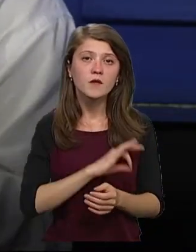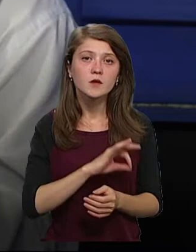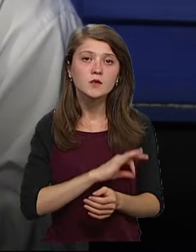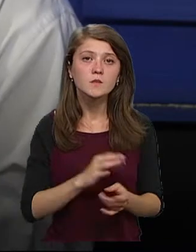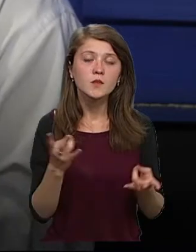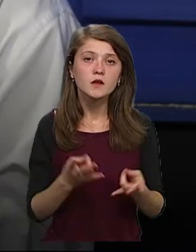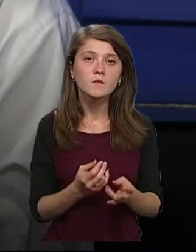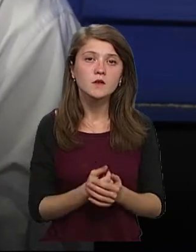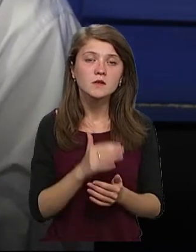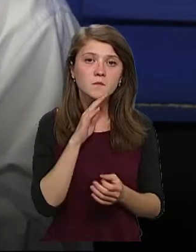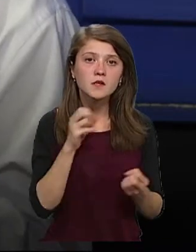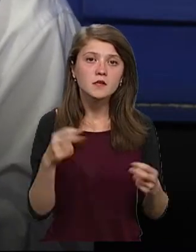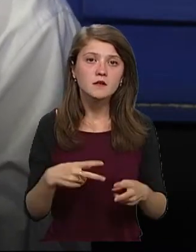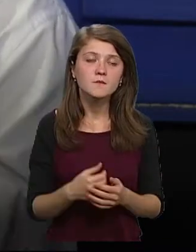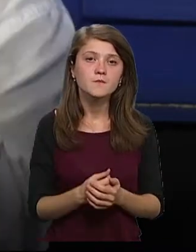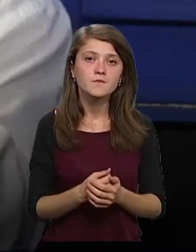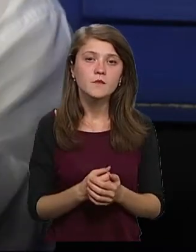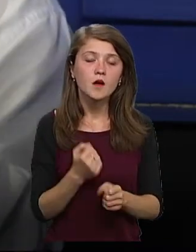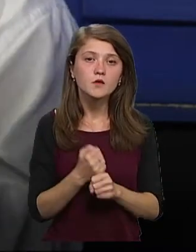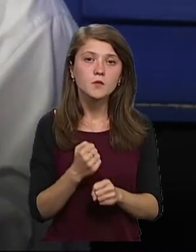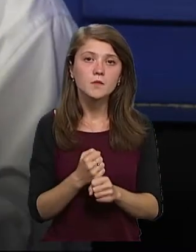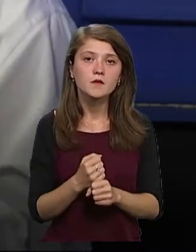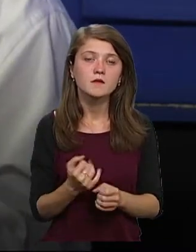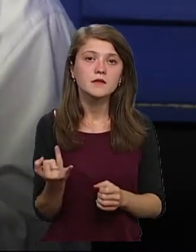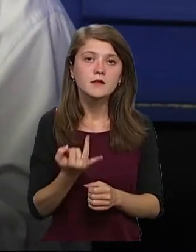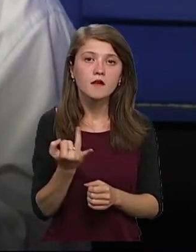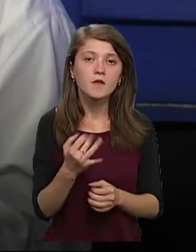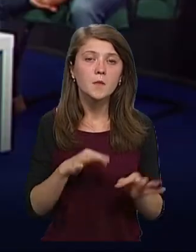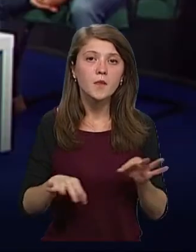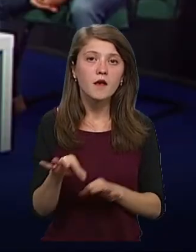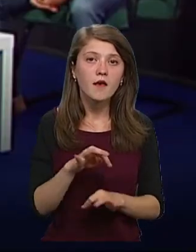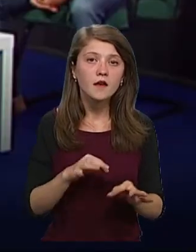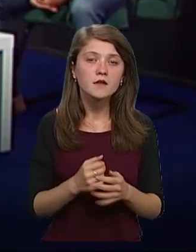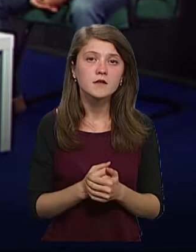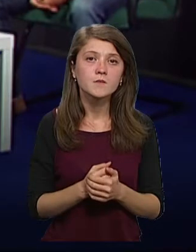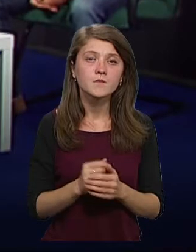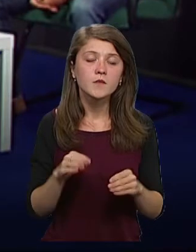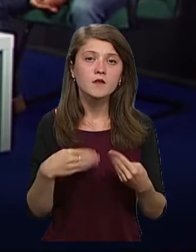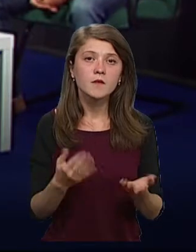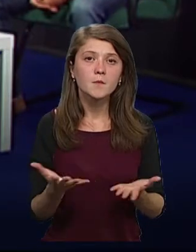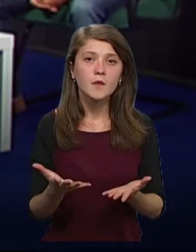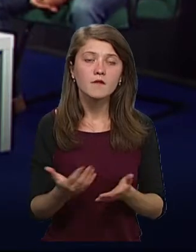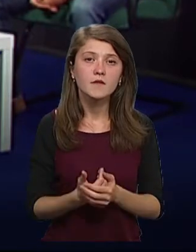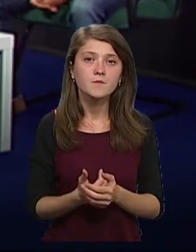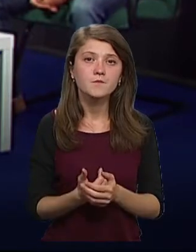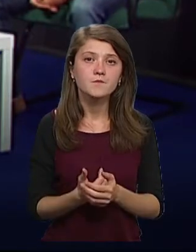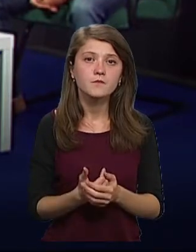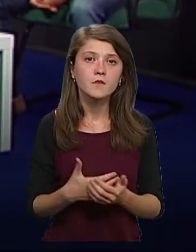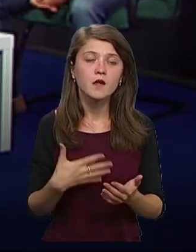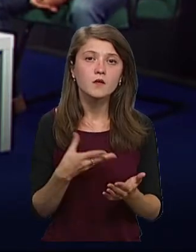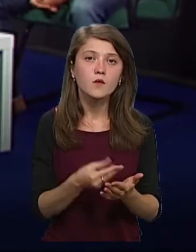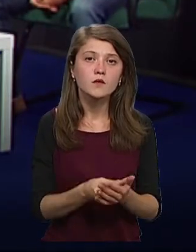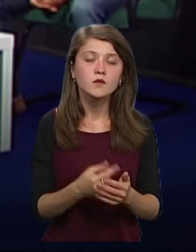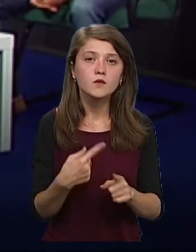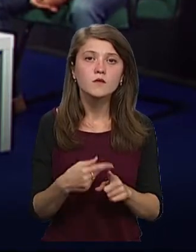щоб спеціалісти, проєктні менеджери розробили цікавий проєкт, і цей проєкт, щоб потім надавав ну, певні ну, надходження додаткові свого